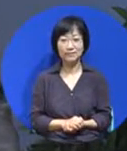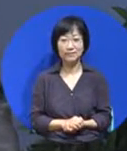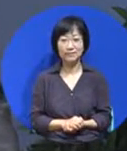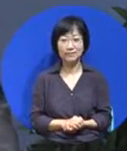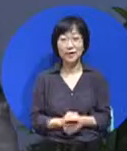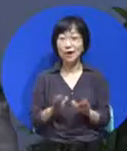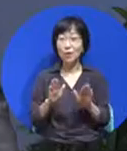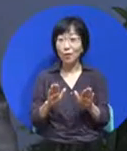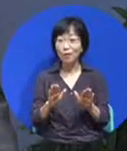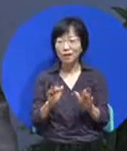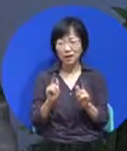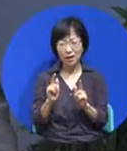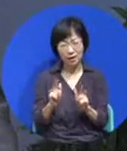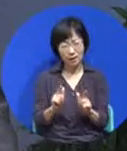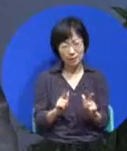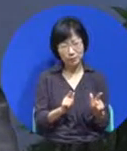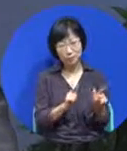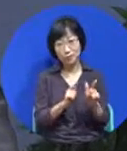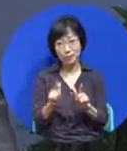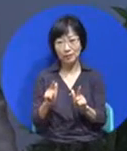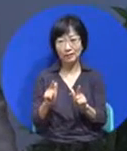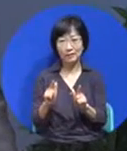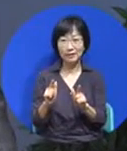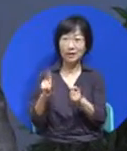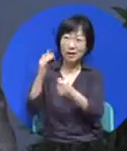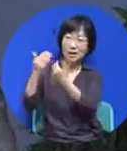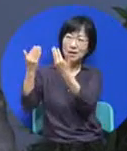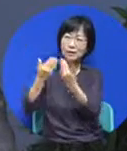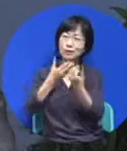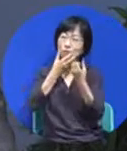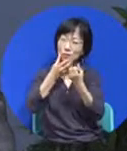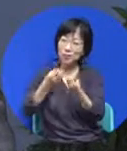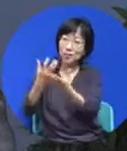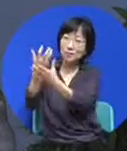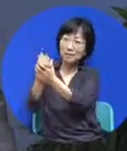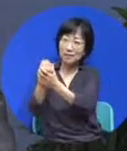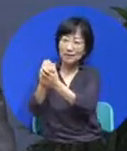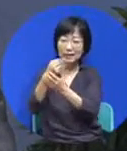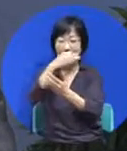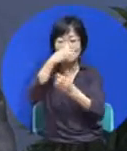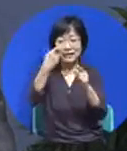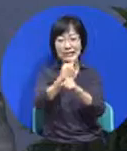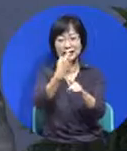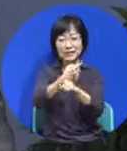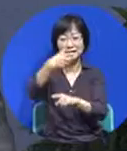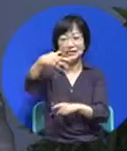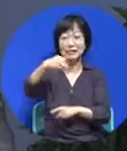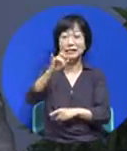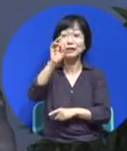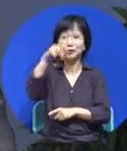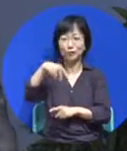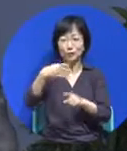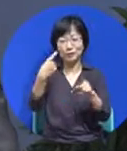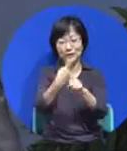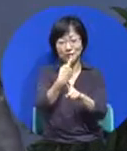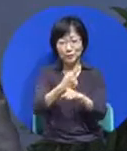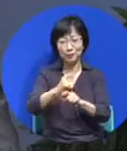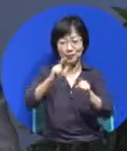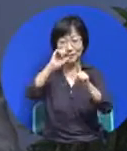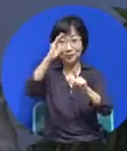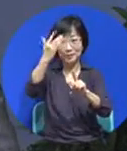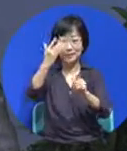하루 종일 이 축복 속에서 여러분이 치유되는 날이 되기를 예수 이름으로 축복합니다. I bless you all in the